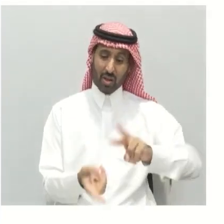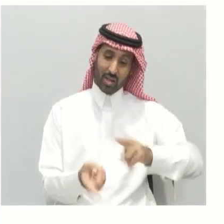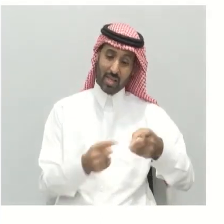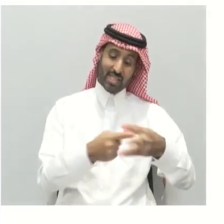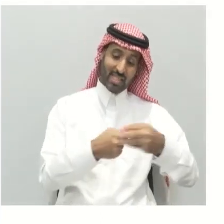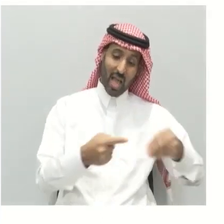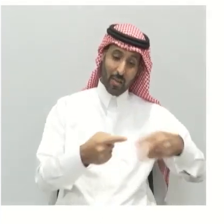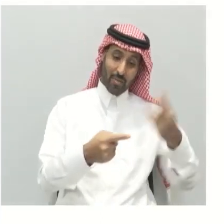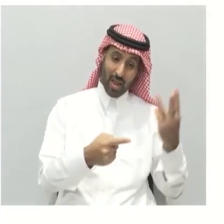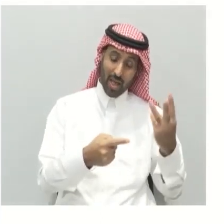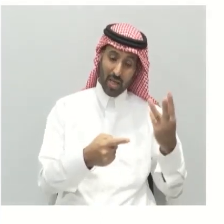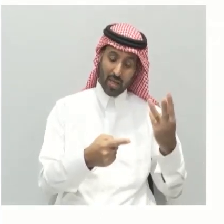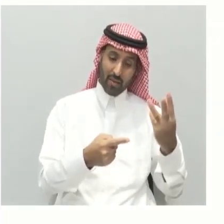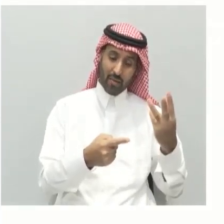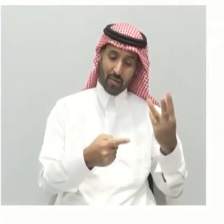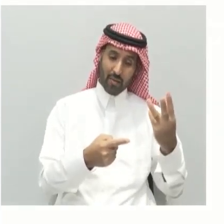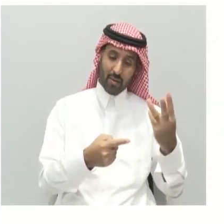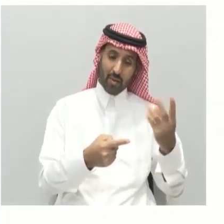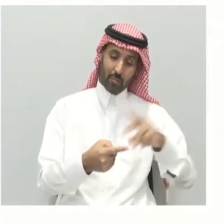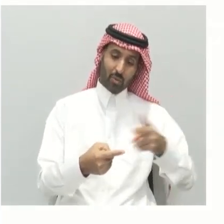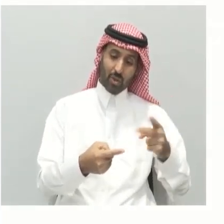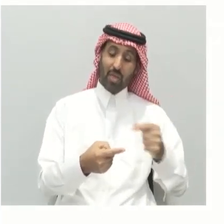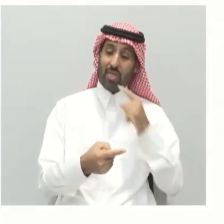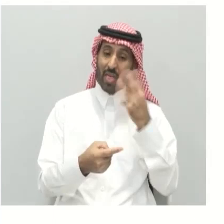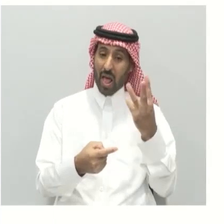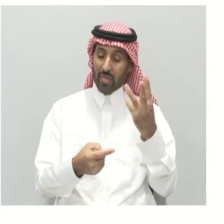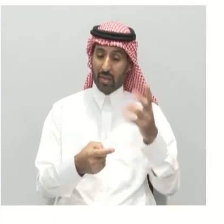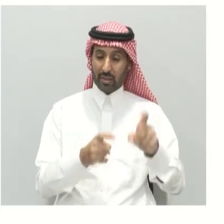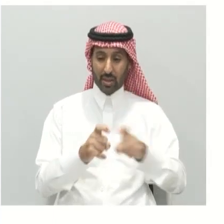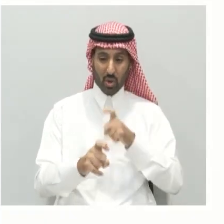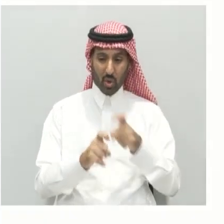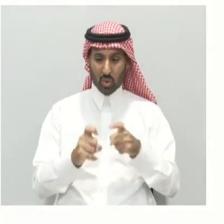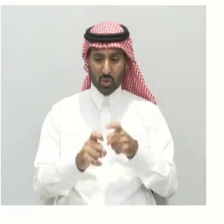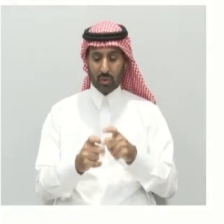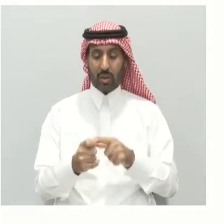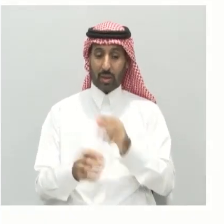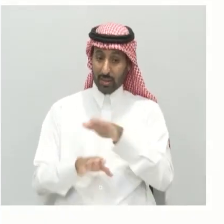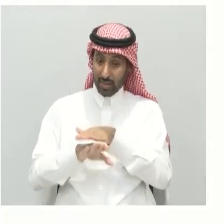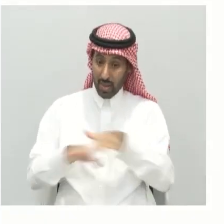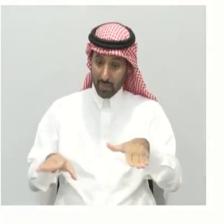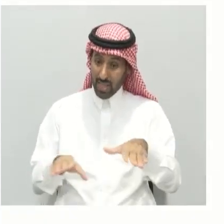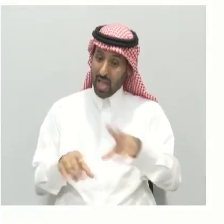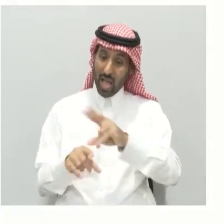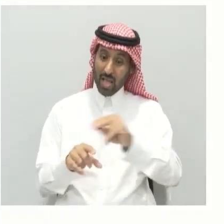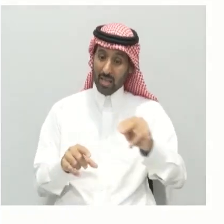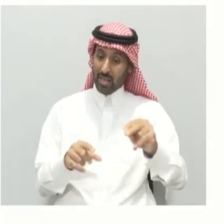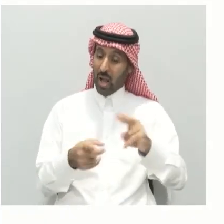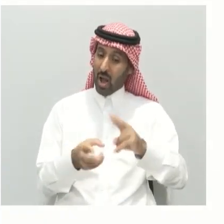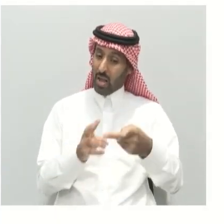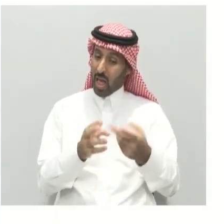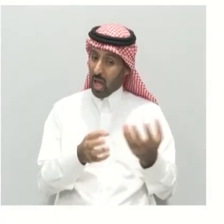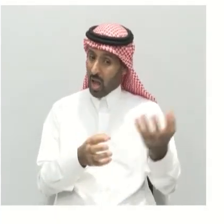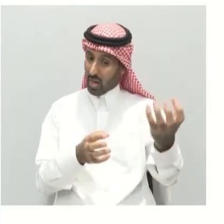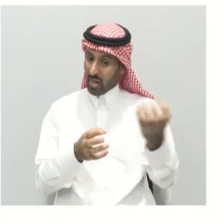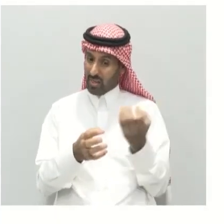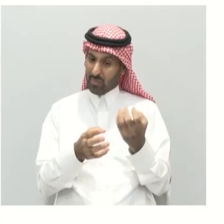سالب 3 اذا في هذه الحاله مقدار التغير ثلاثه الكترونات من كان متعادل الى كسبان